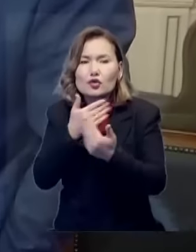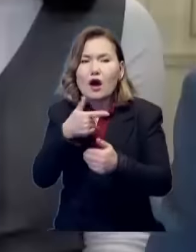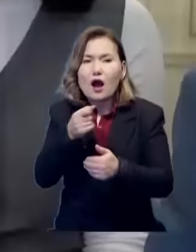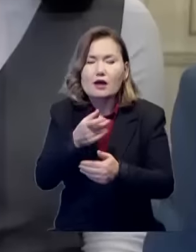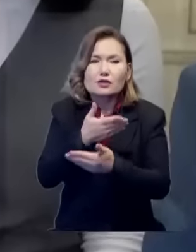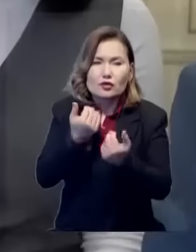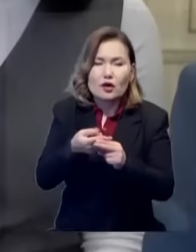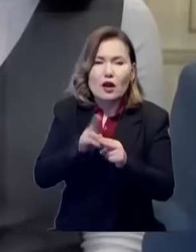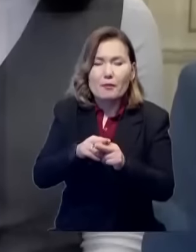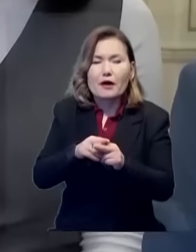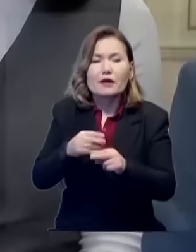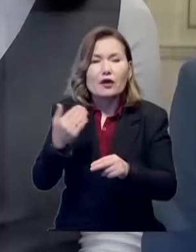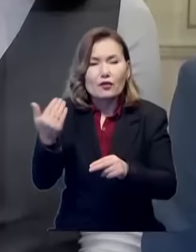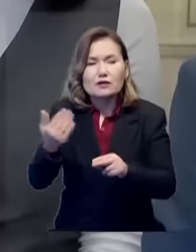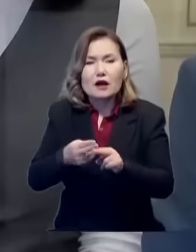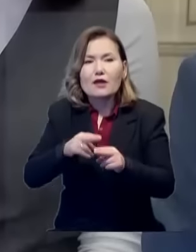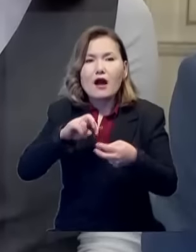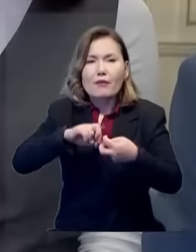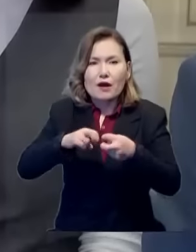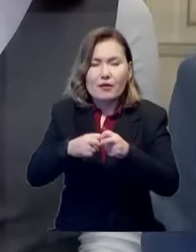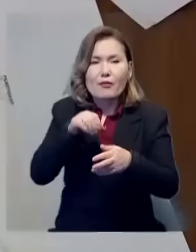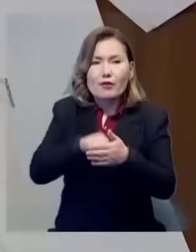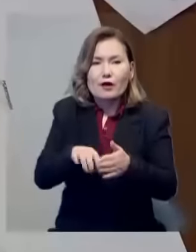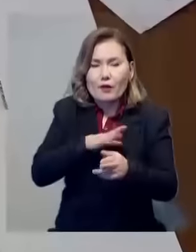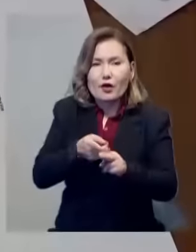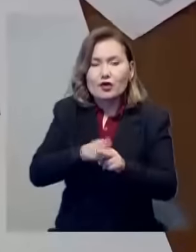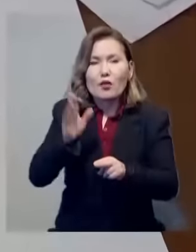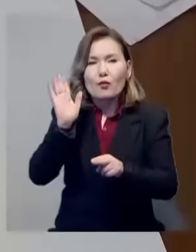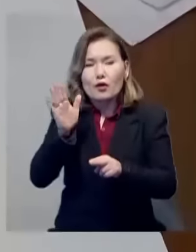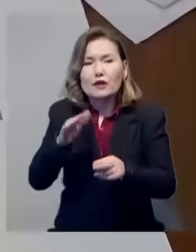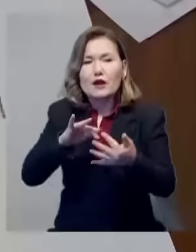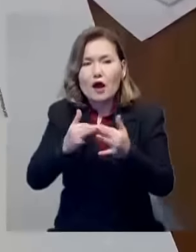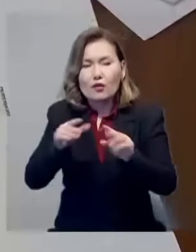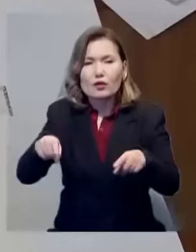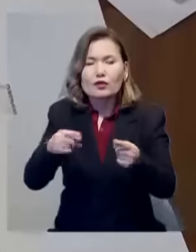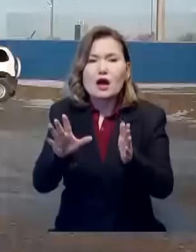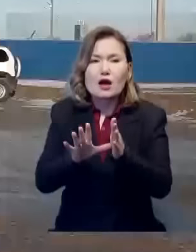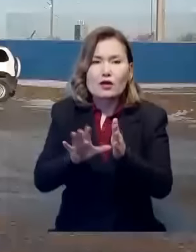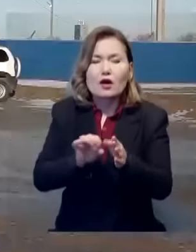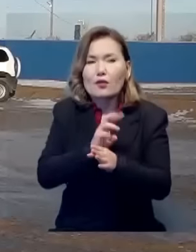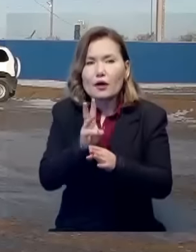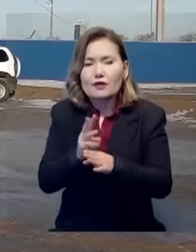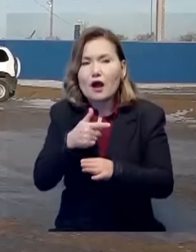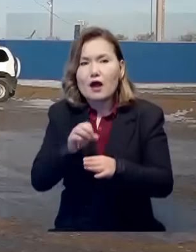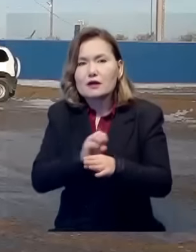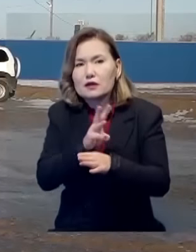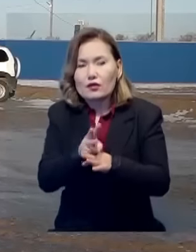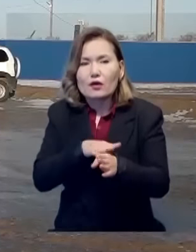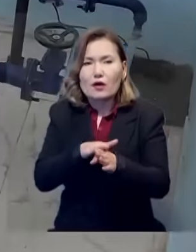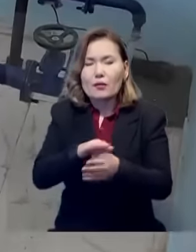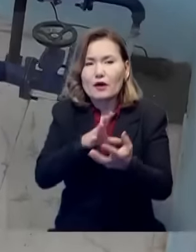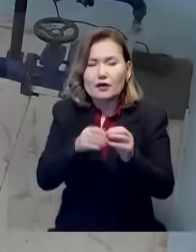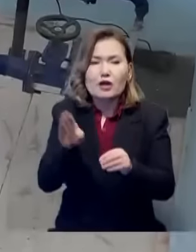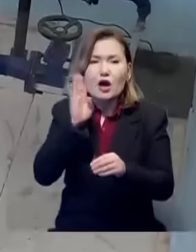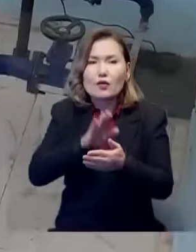берудің сапасы әсер еткені анық. Облыс басшылығы осы олқылықтың орнын толтыру басты мақсат екенін айтады. Бүгінде өңір толықтай газдандырылған. Ауыз